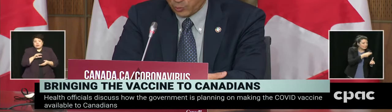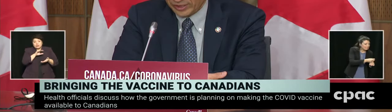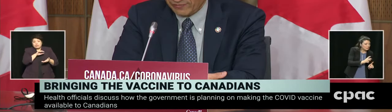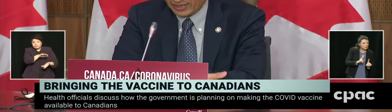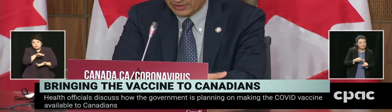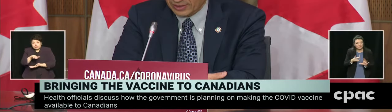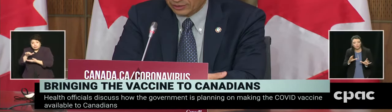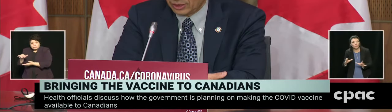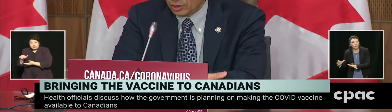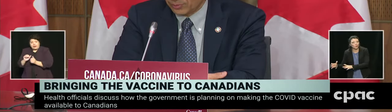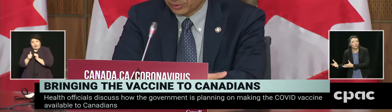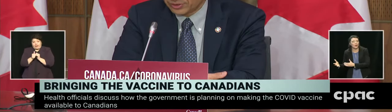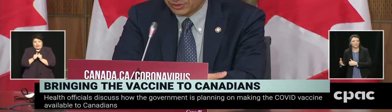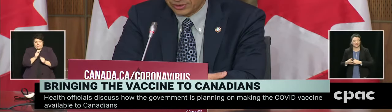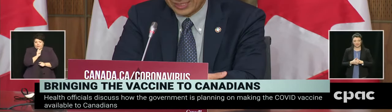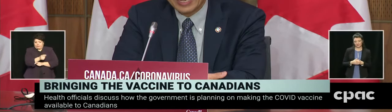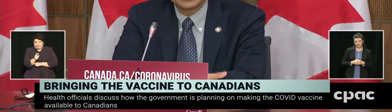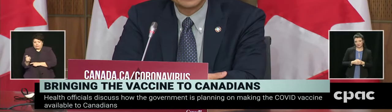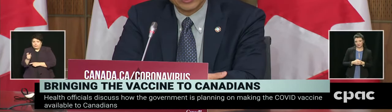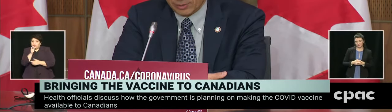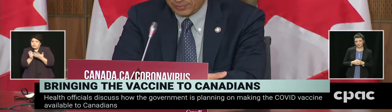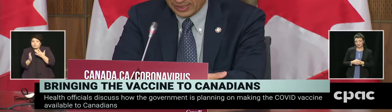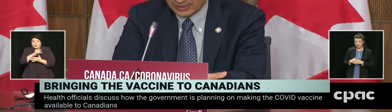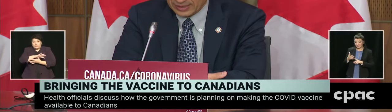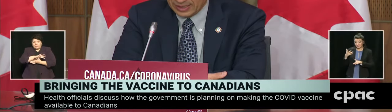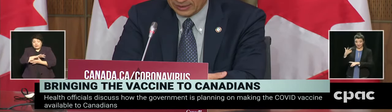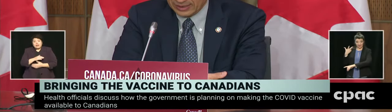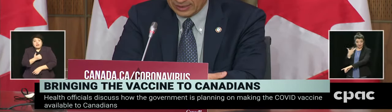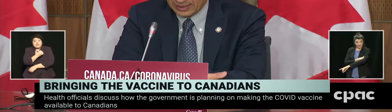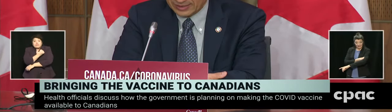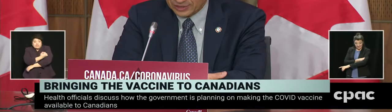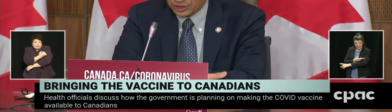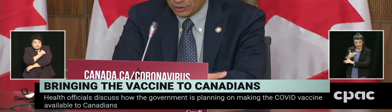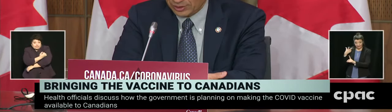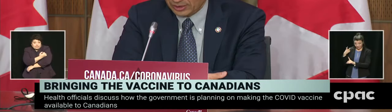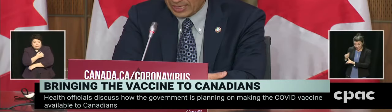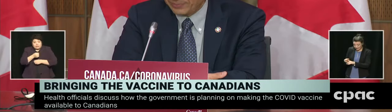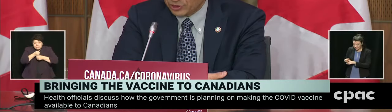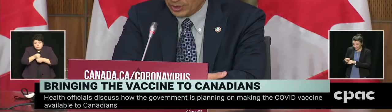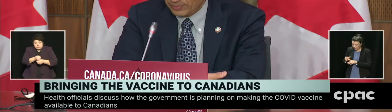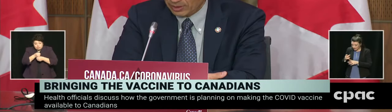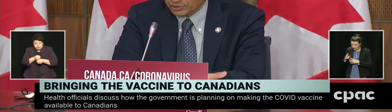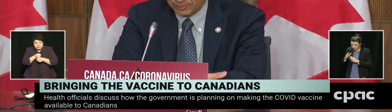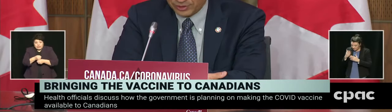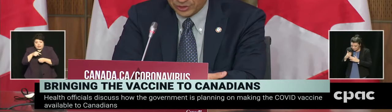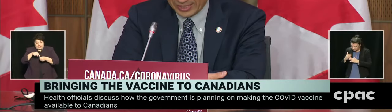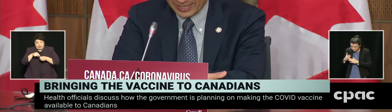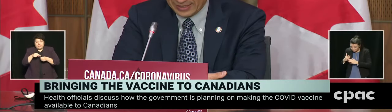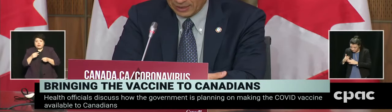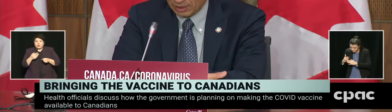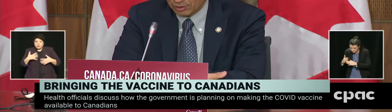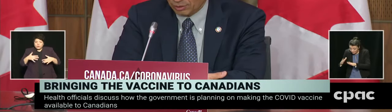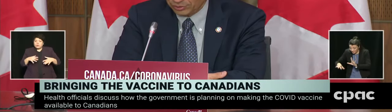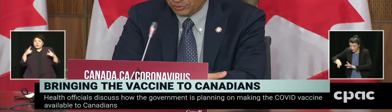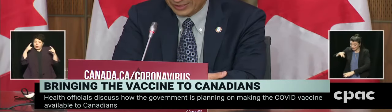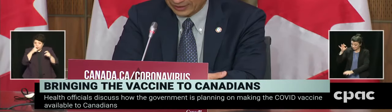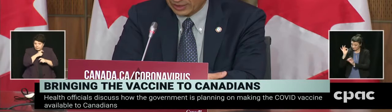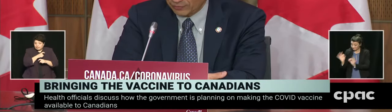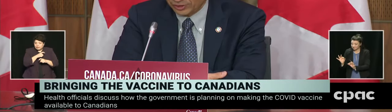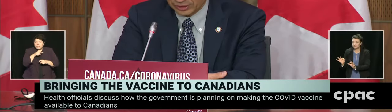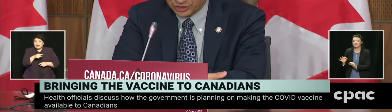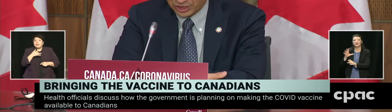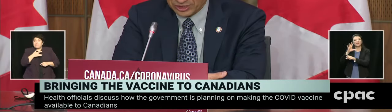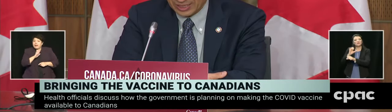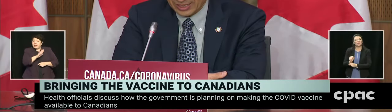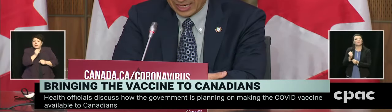mise au point des vaccins est un long processus très complexe qui s'échelonne habituellement sur plusieurs années compte tenu des